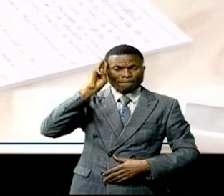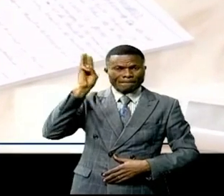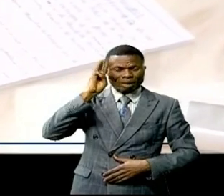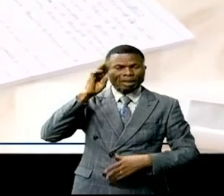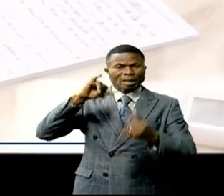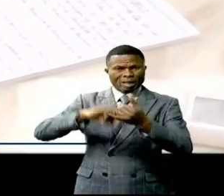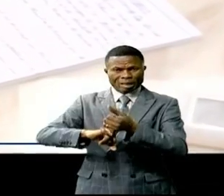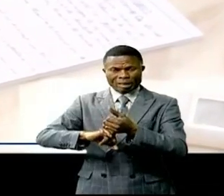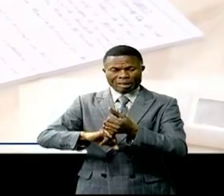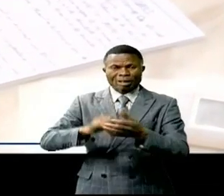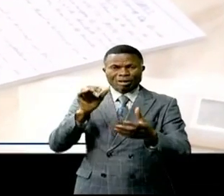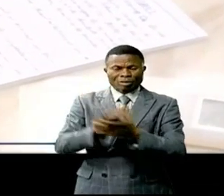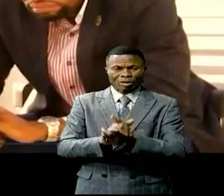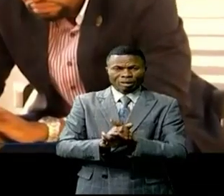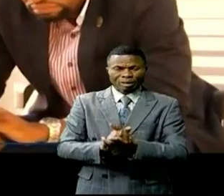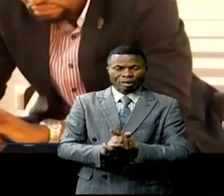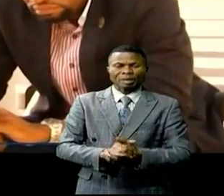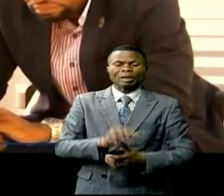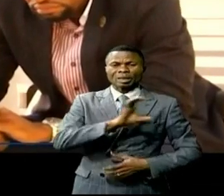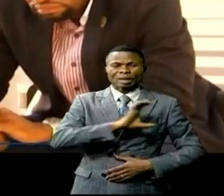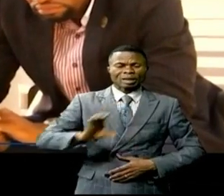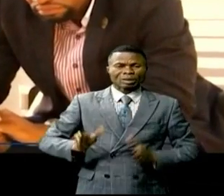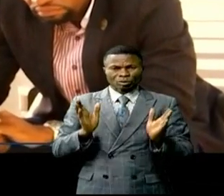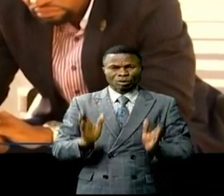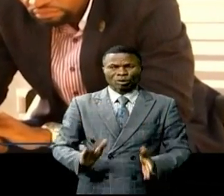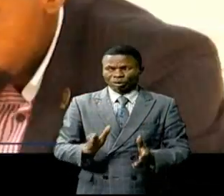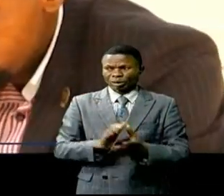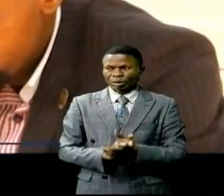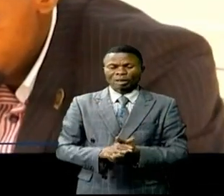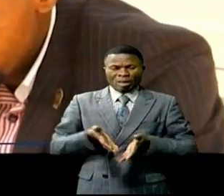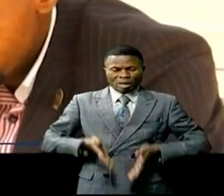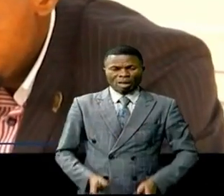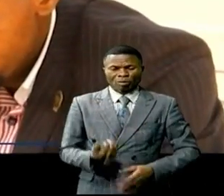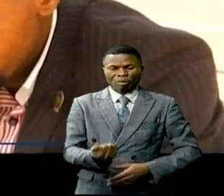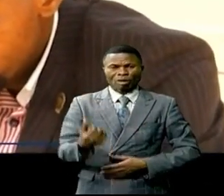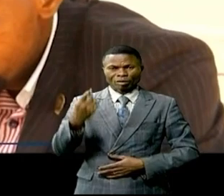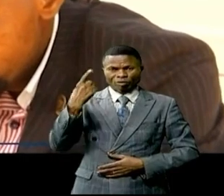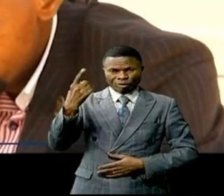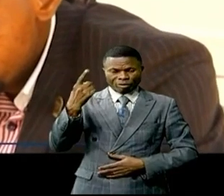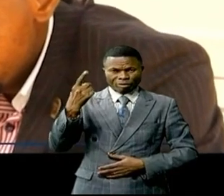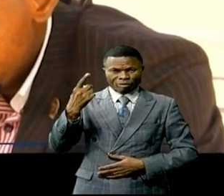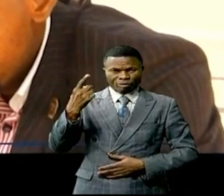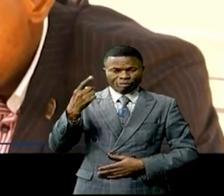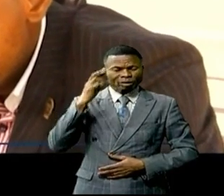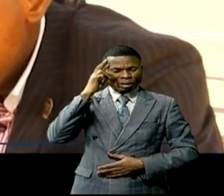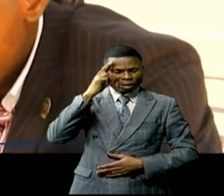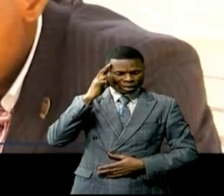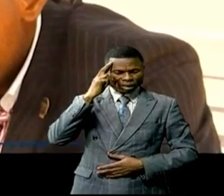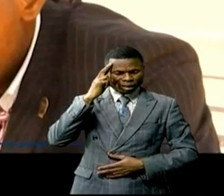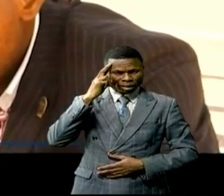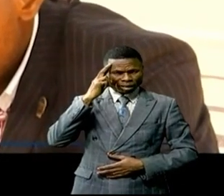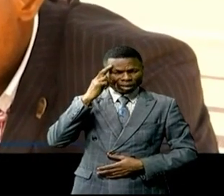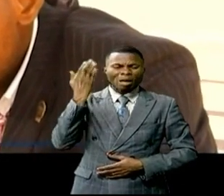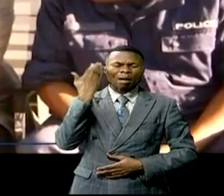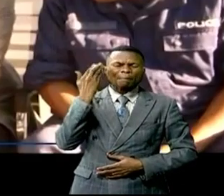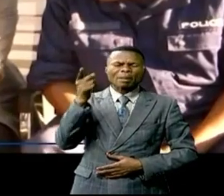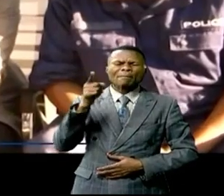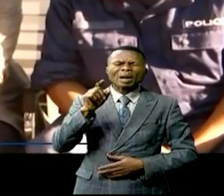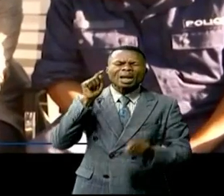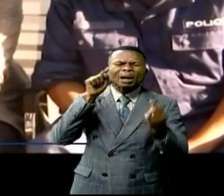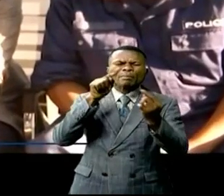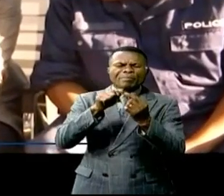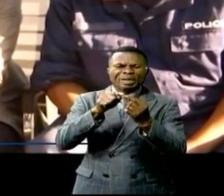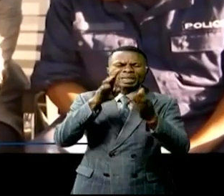à Madame Christine Kipoukou et père d'un enfant. Ici l'occasion de réfléchir sur le vrai mobile, le